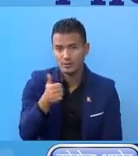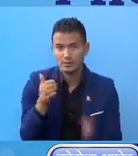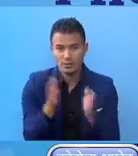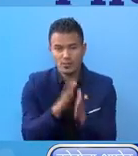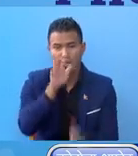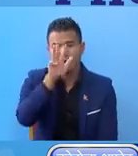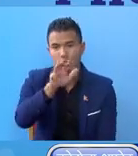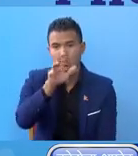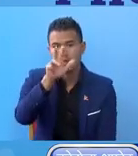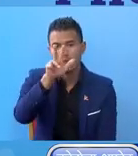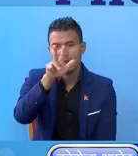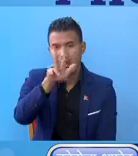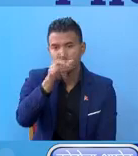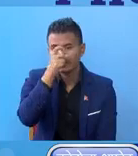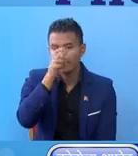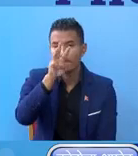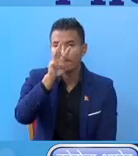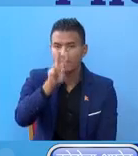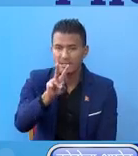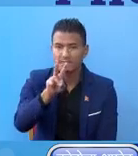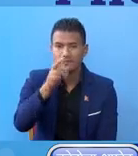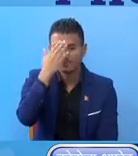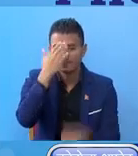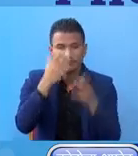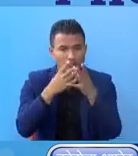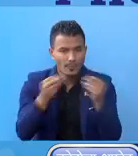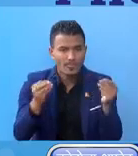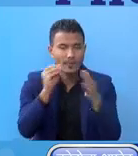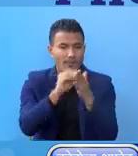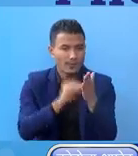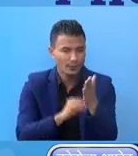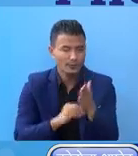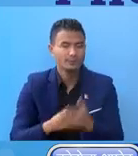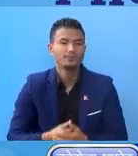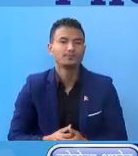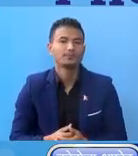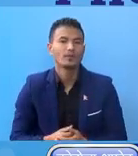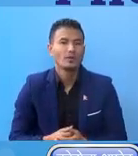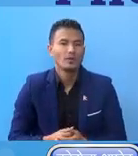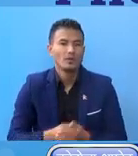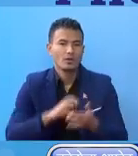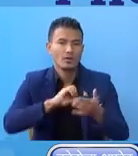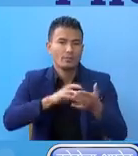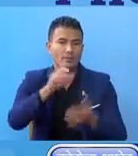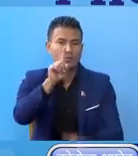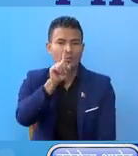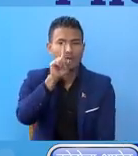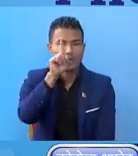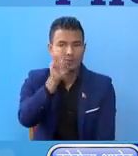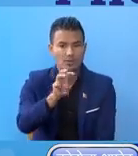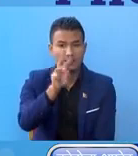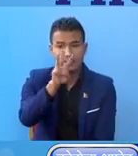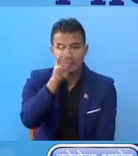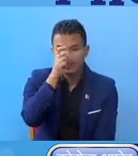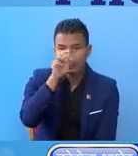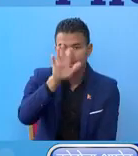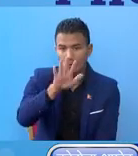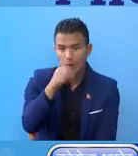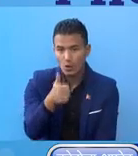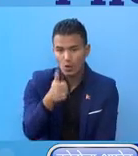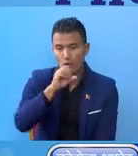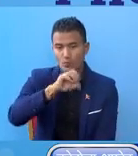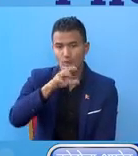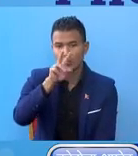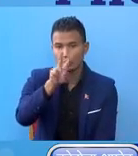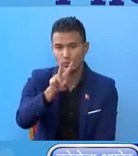जम्मा 9832। डिस्चार्ज हुनेहरूको विवरण पनि प्रदेशवाइज, प्रदेश एकमा 1356,